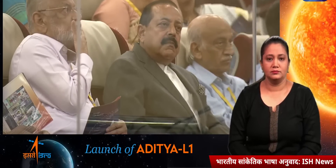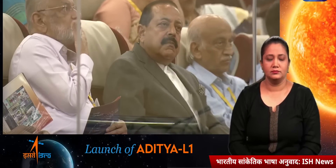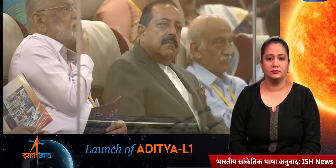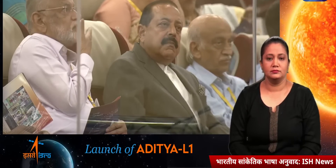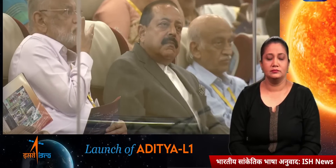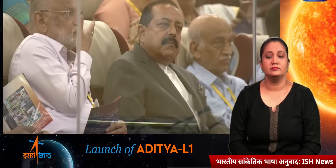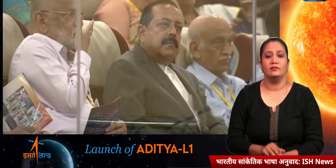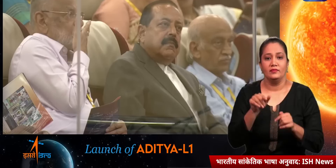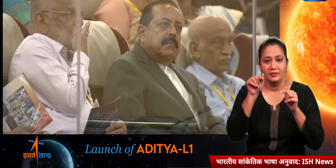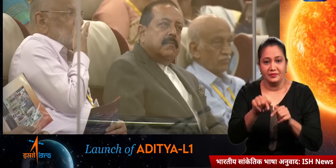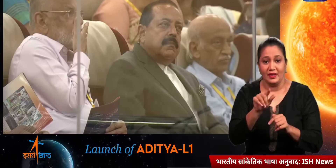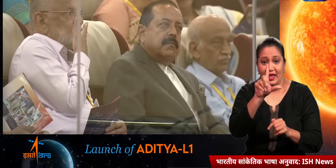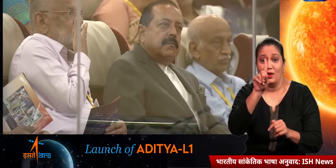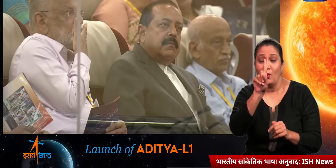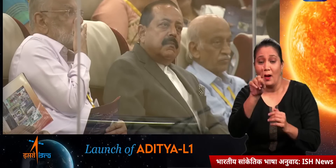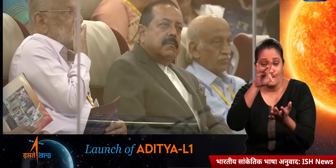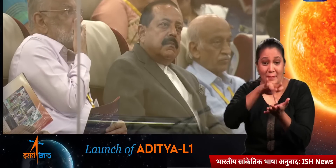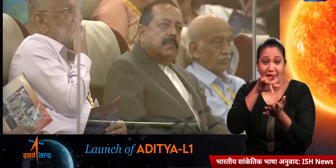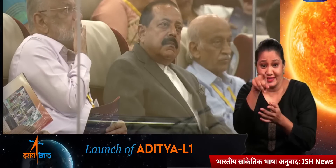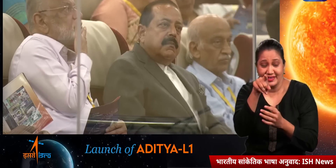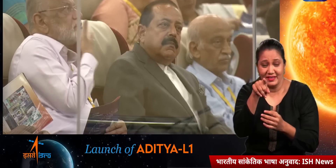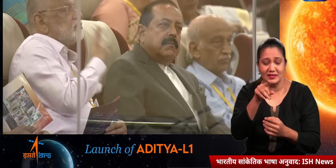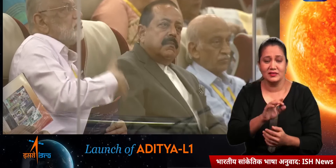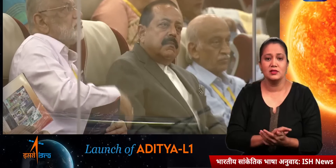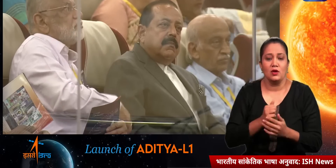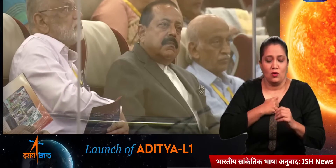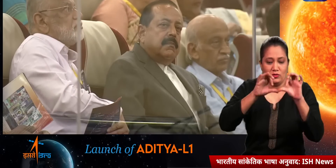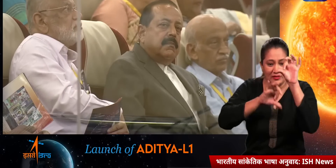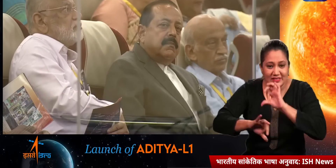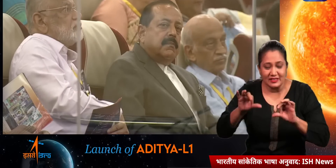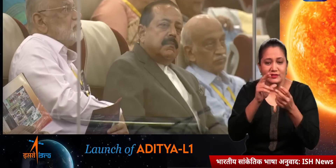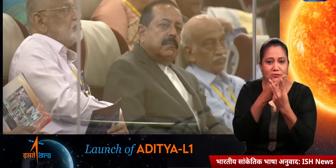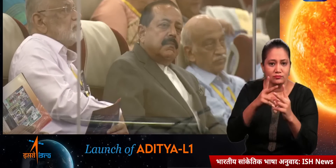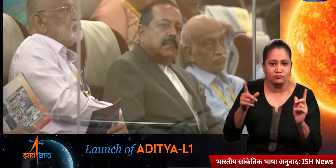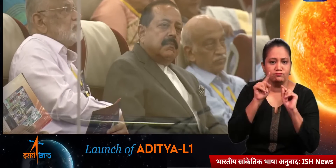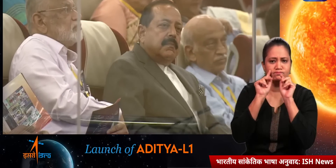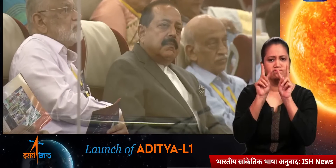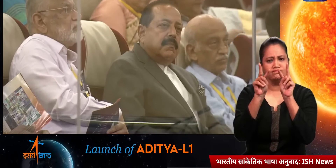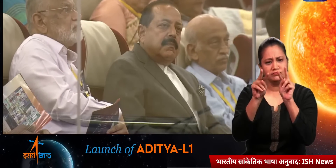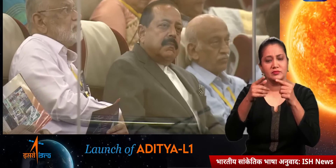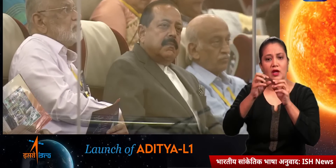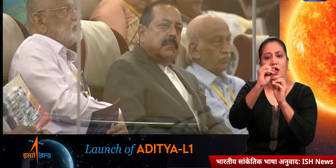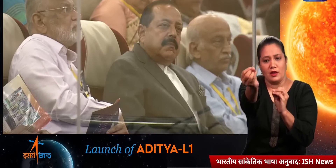और यही वह L1 पॉइंट है जहां पर से यह अपने वैज्ञानिक उद्देश्यों का भी प्रतिपादन करेगा।